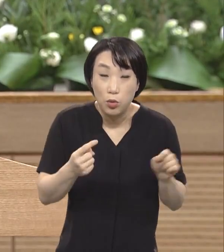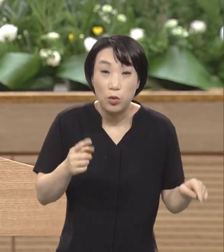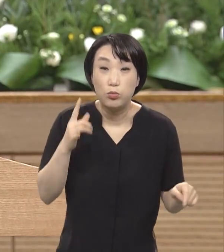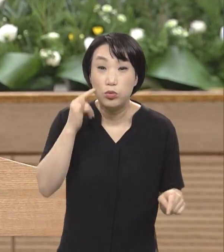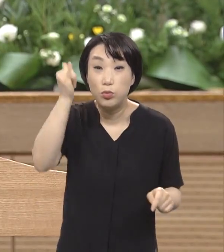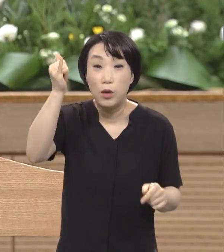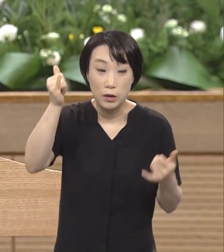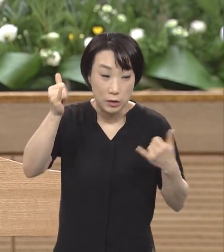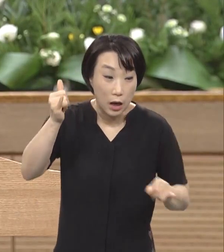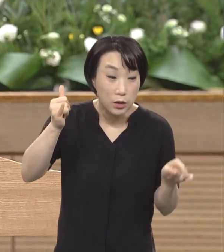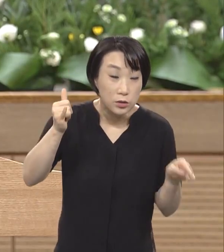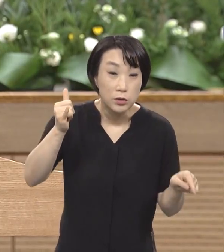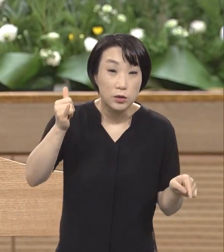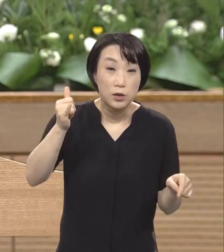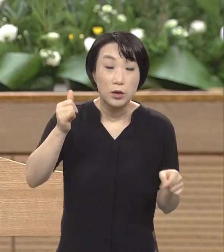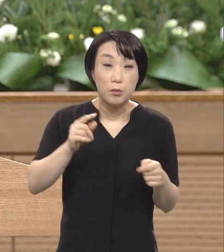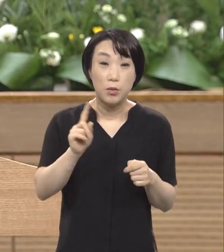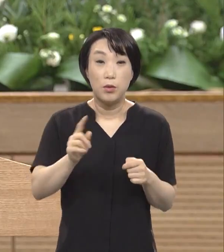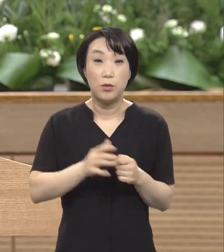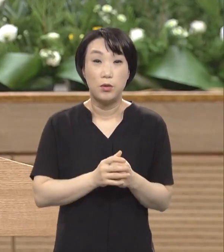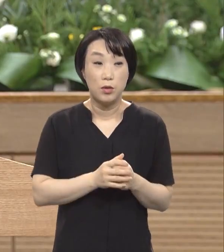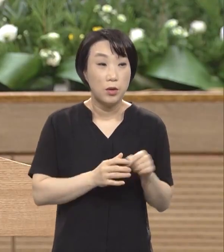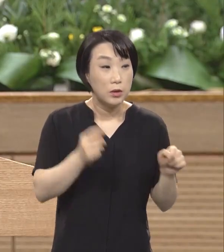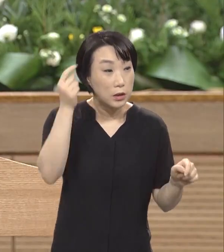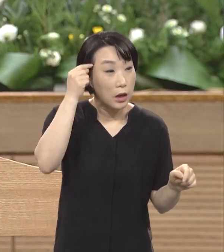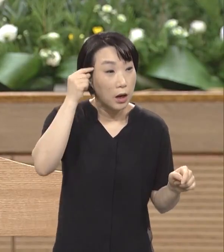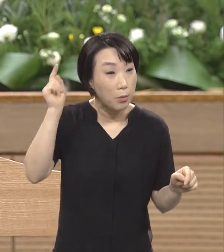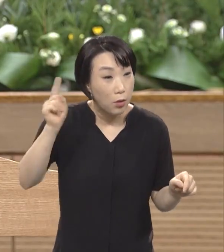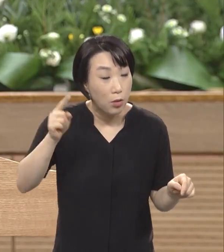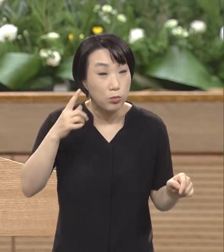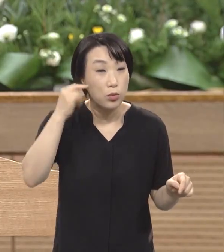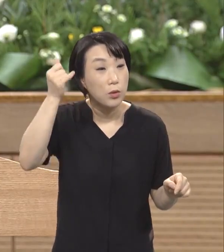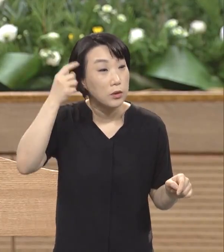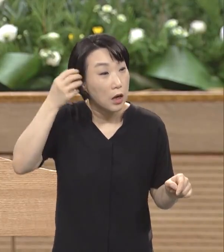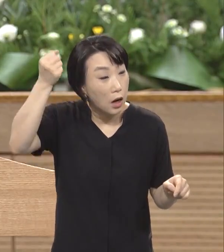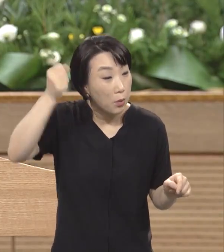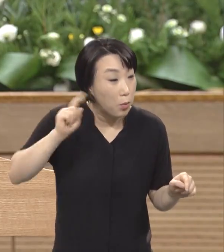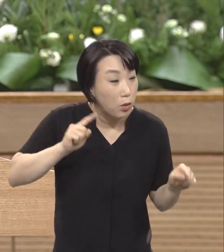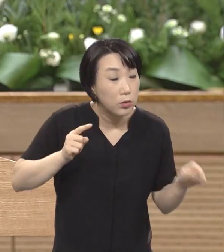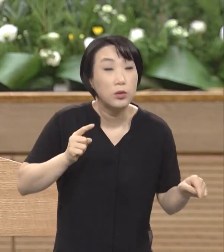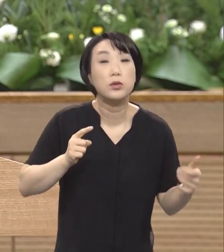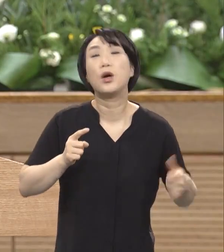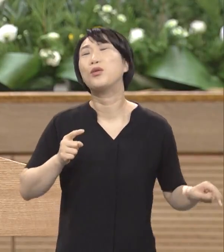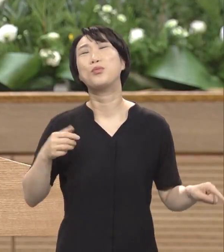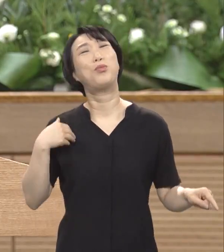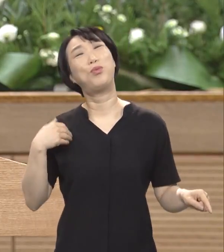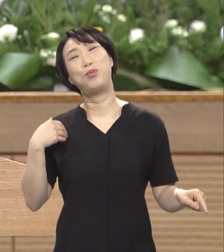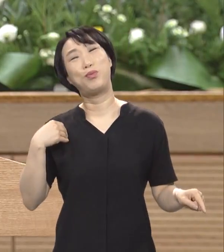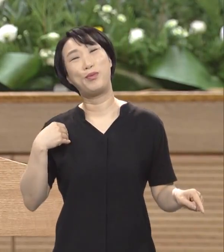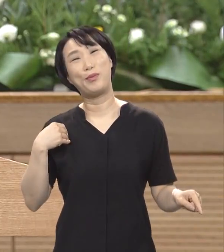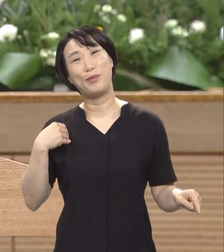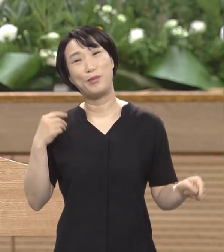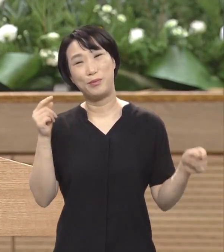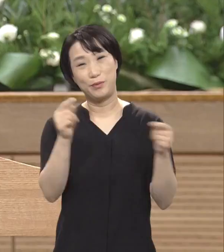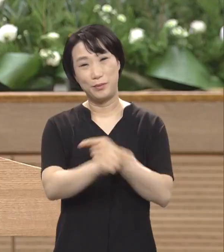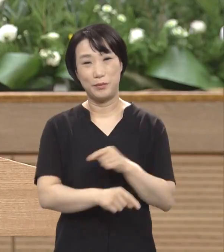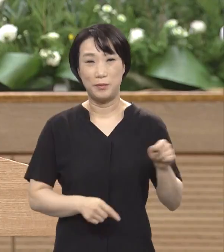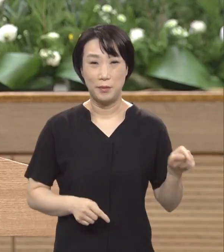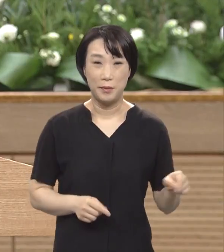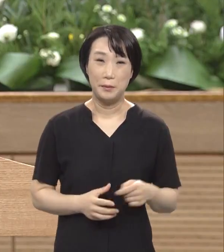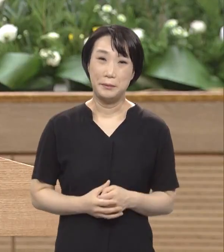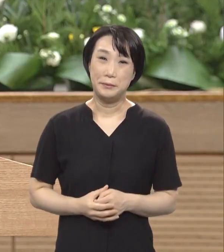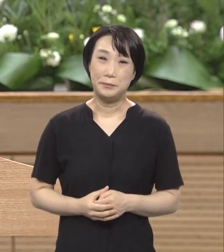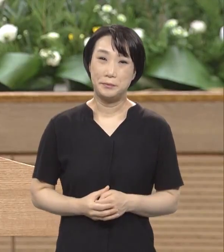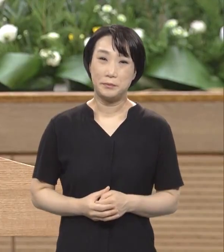부모가 자식을 향해서 어떤 생각을 가지고 계시냐는 사정을 잘 몰라.